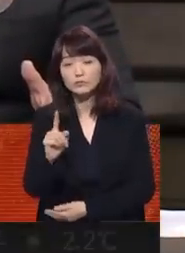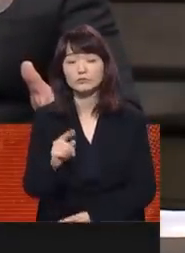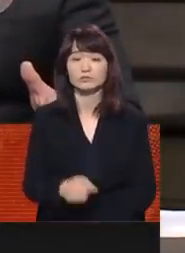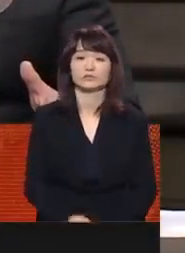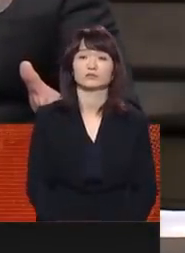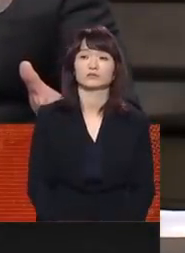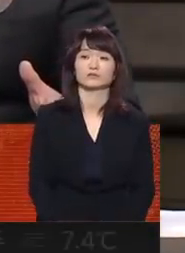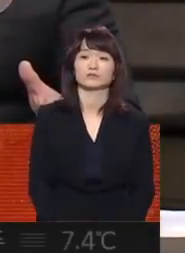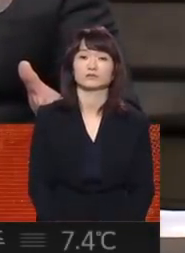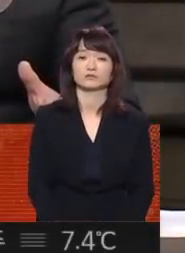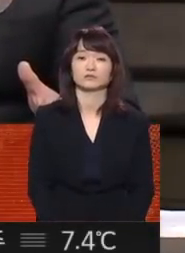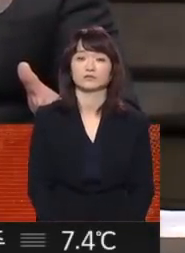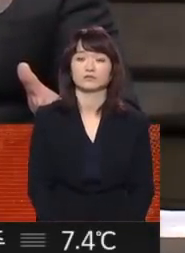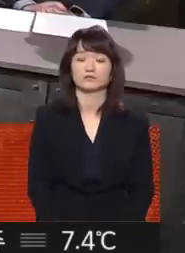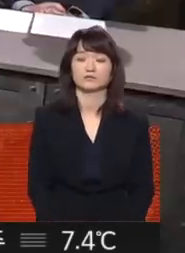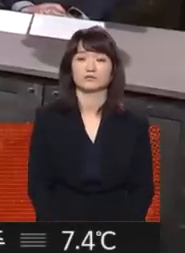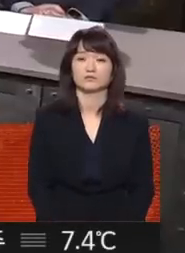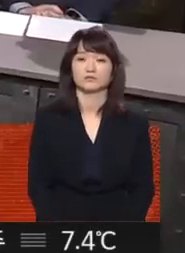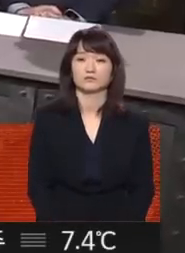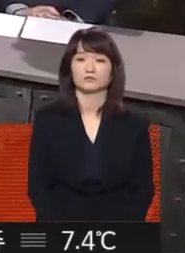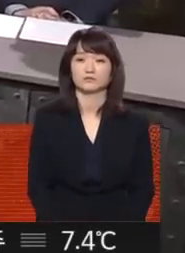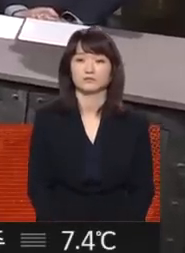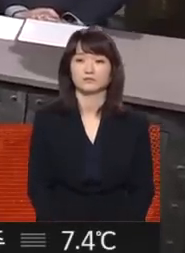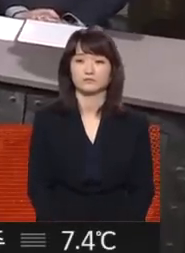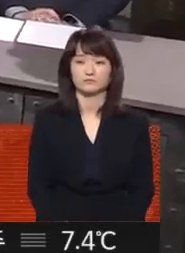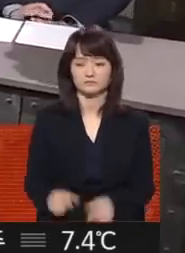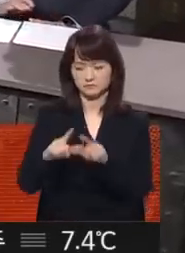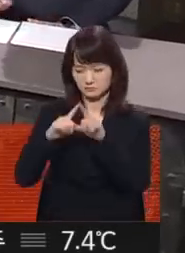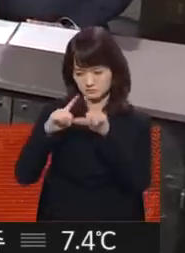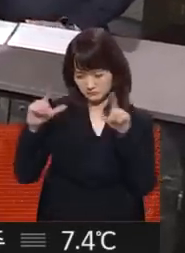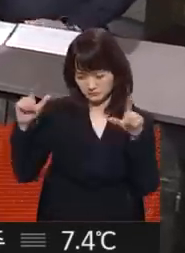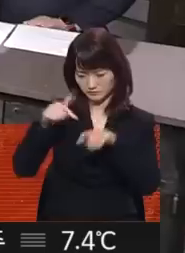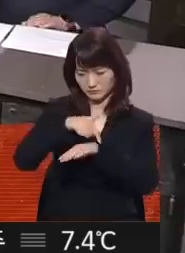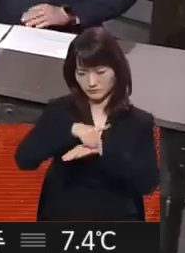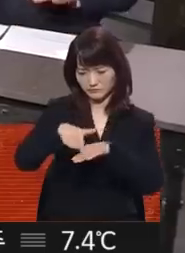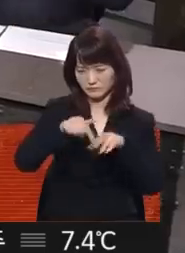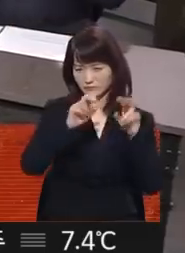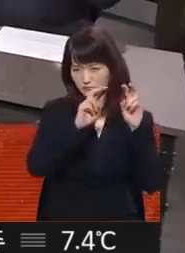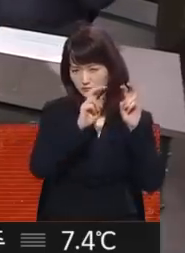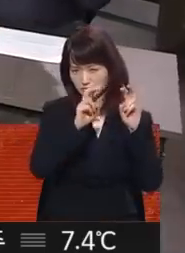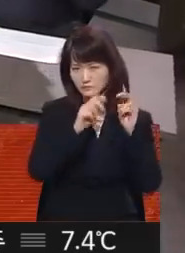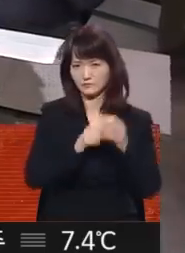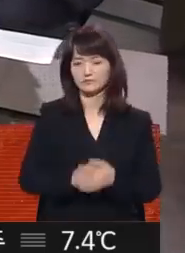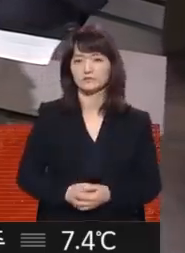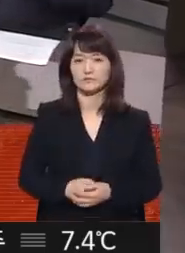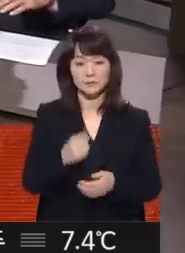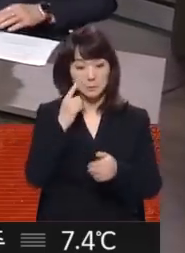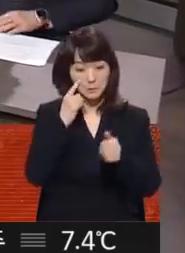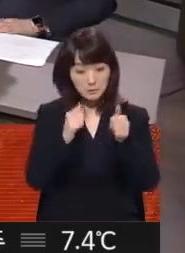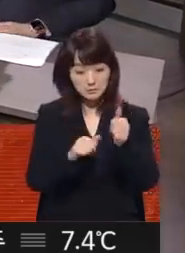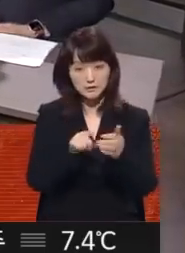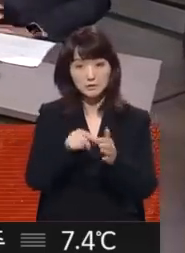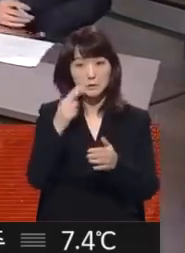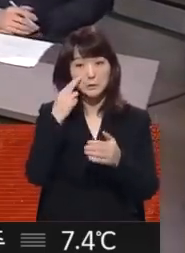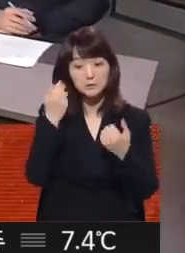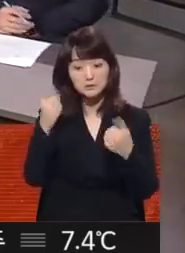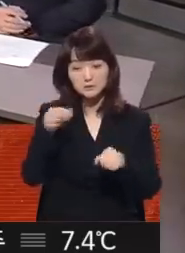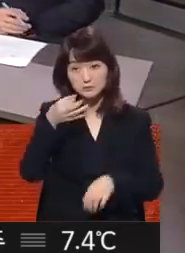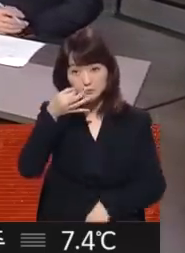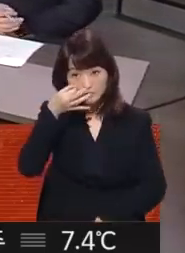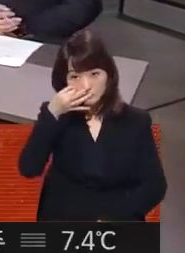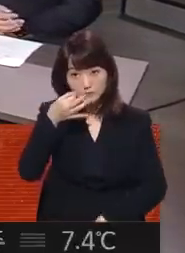무슨 예 연예의 기획사에서 혹시 오디션을 할 때는 당연히 춤은 보겠죠 그건